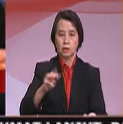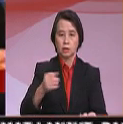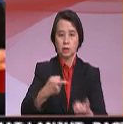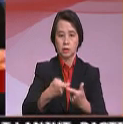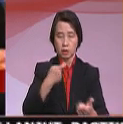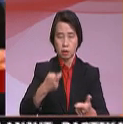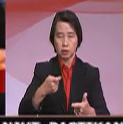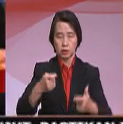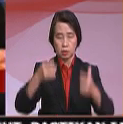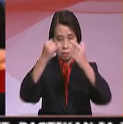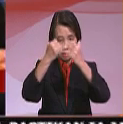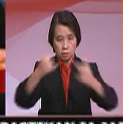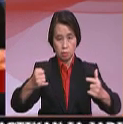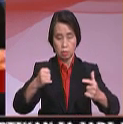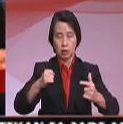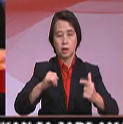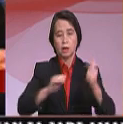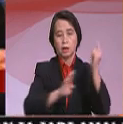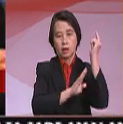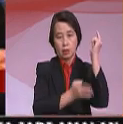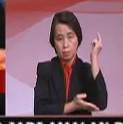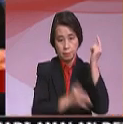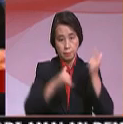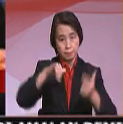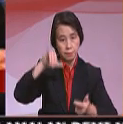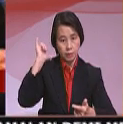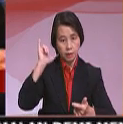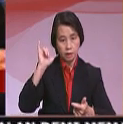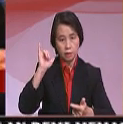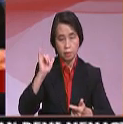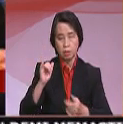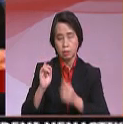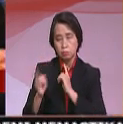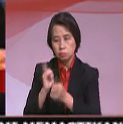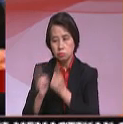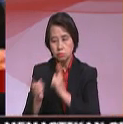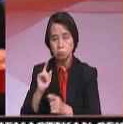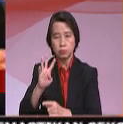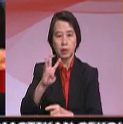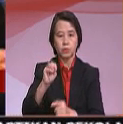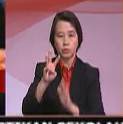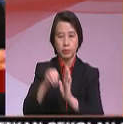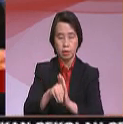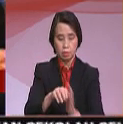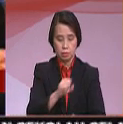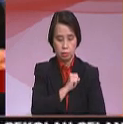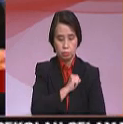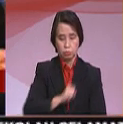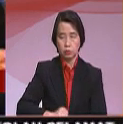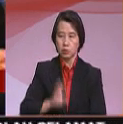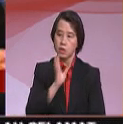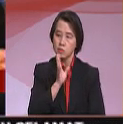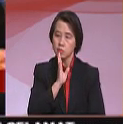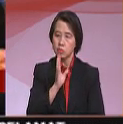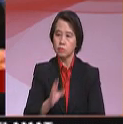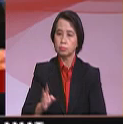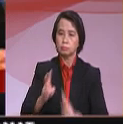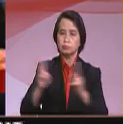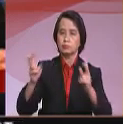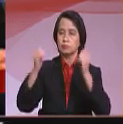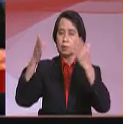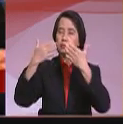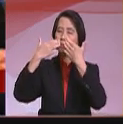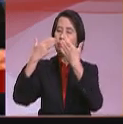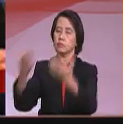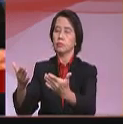Emirates Palace Abu Dhabi semalam. Dalam sesi selama 45 minit itu, Al-Sultan Abdullah menzahirkan setinggi penghargaan